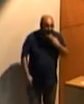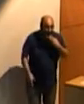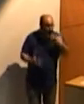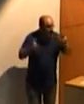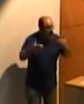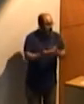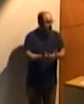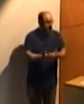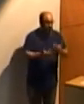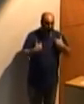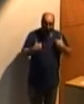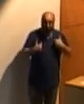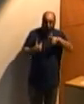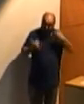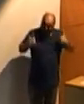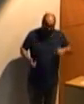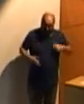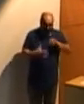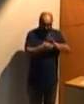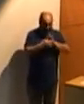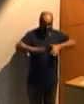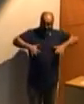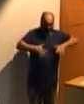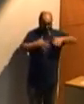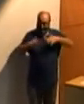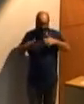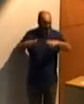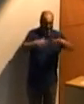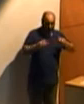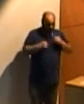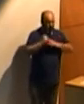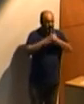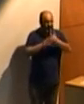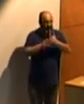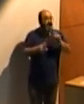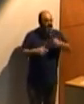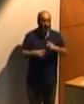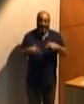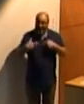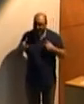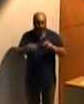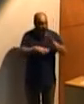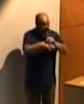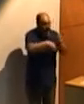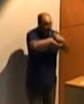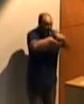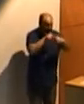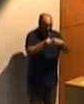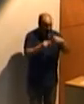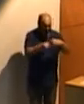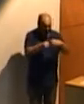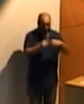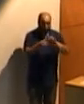humain que parce qu'il a une relation imparfaite qui nous construit de la même manière que le vivant même une simple bactérie est en relation